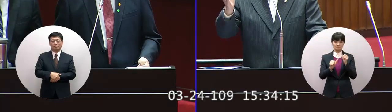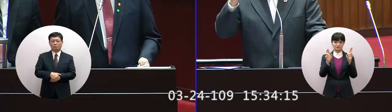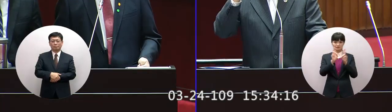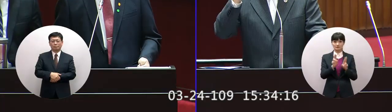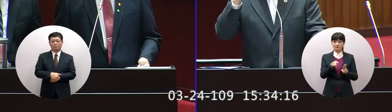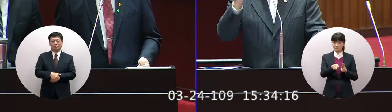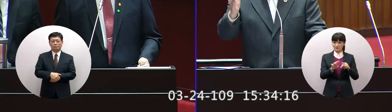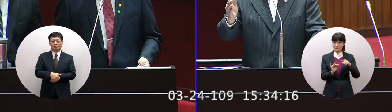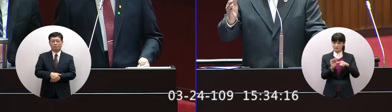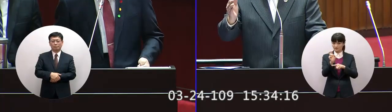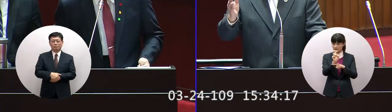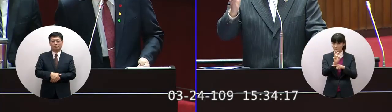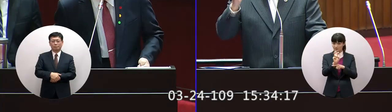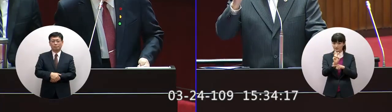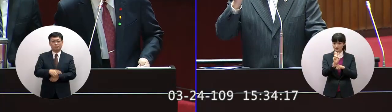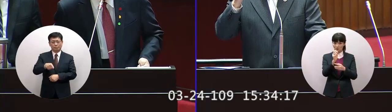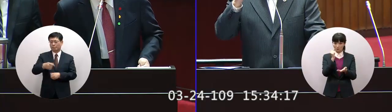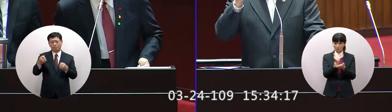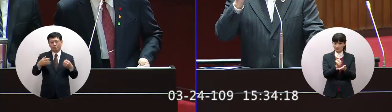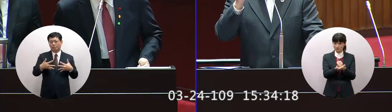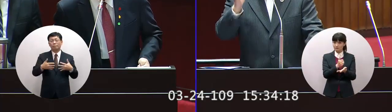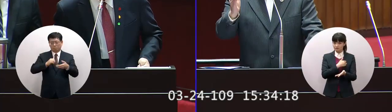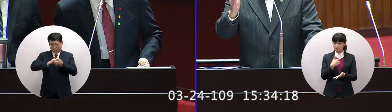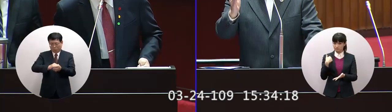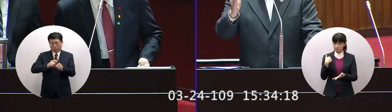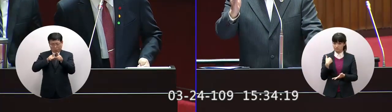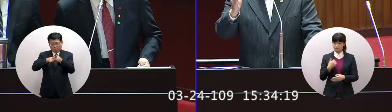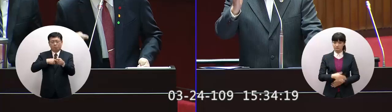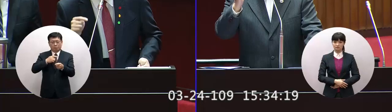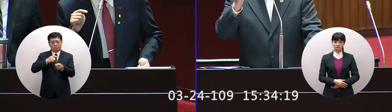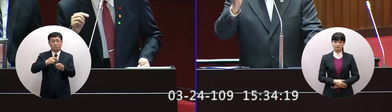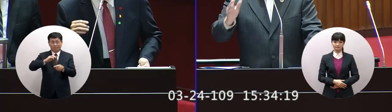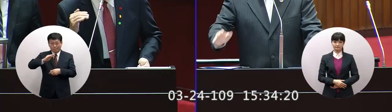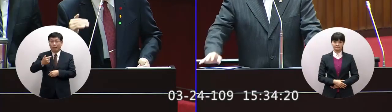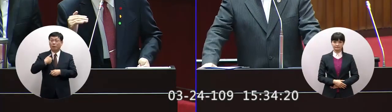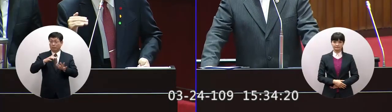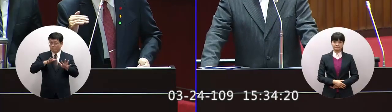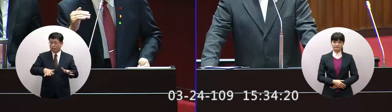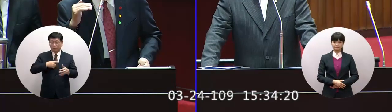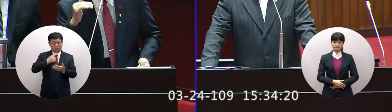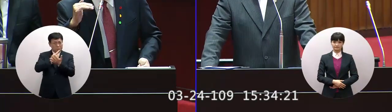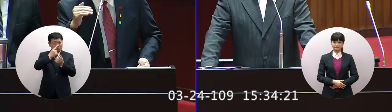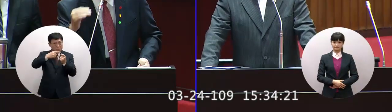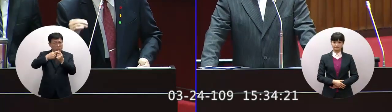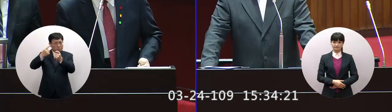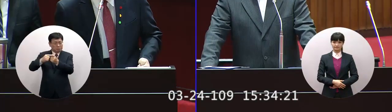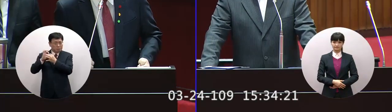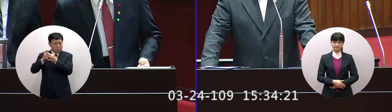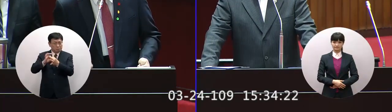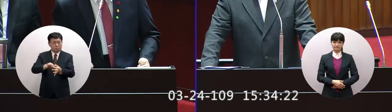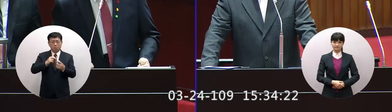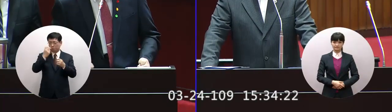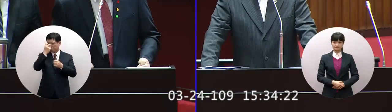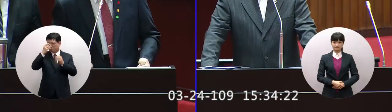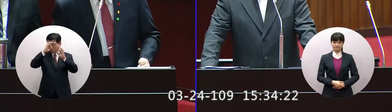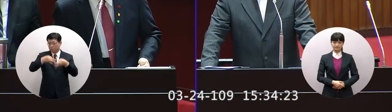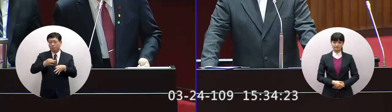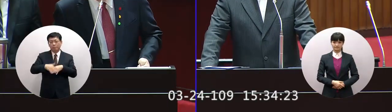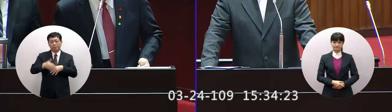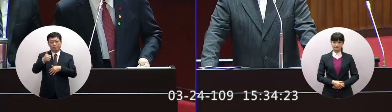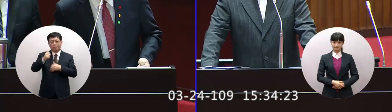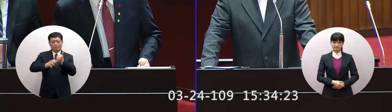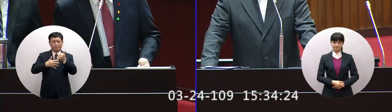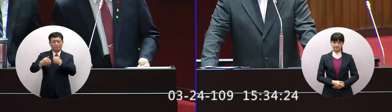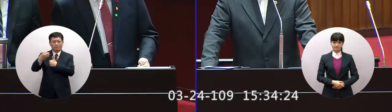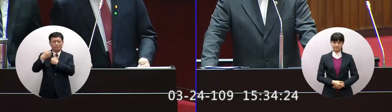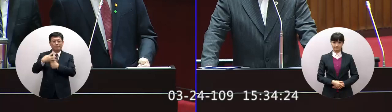20%的配比，这个是非常重要。 这个没问题，我们一定使命必达。但是我们现在每年都逐季在检讨，感谢